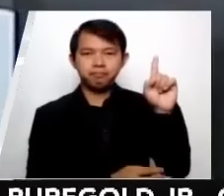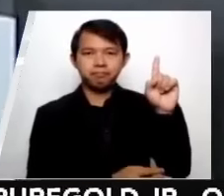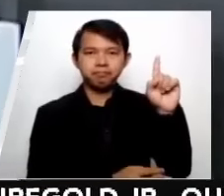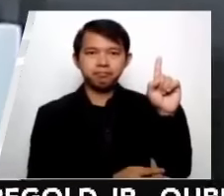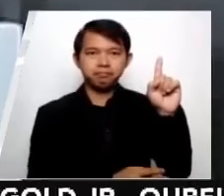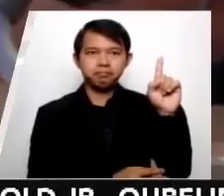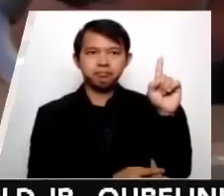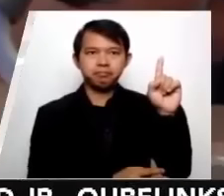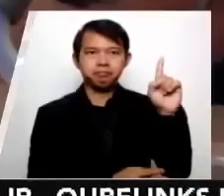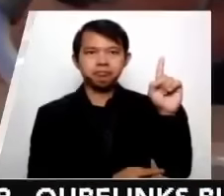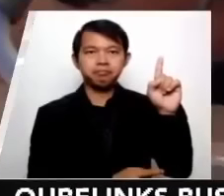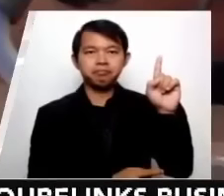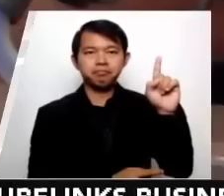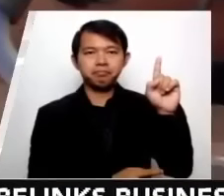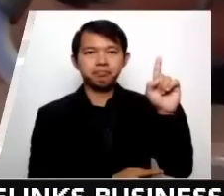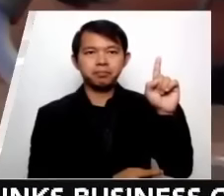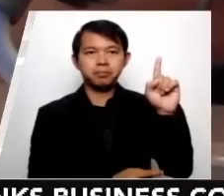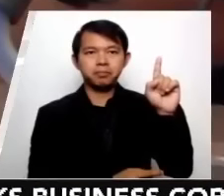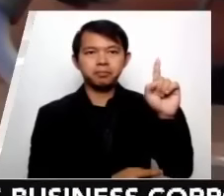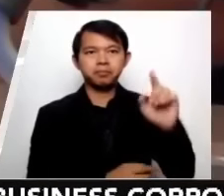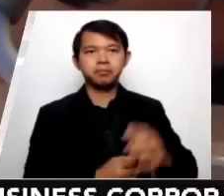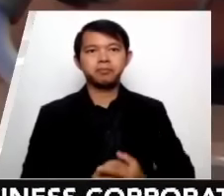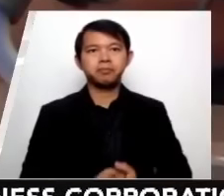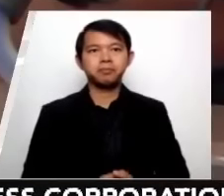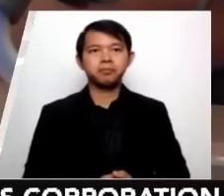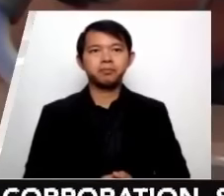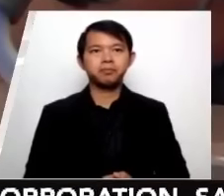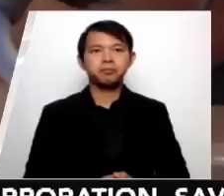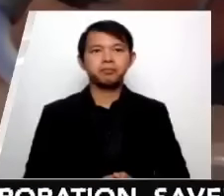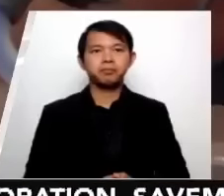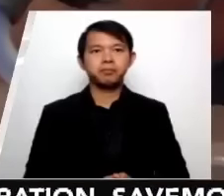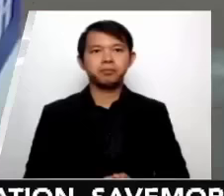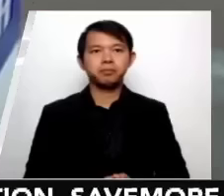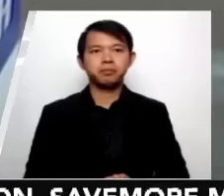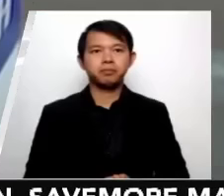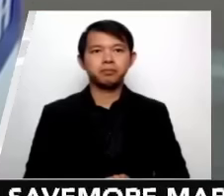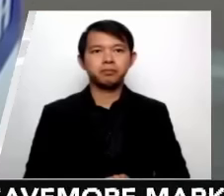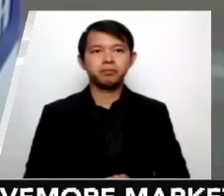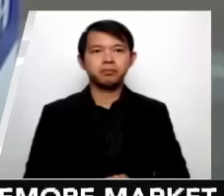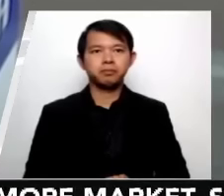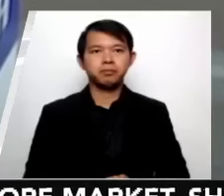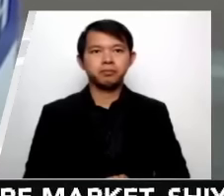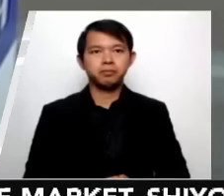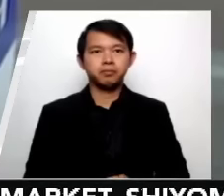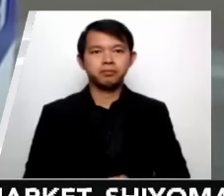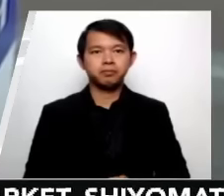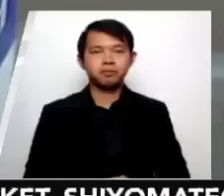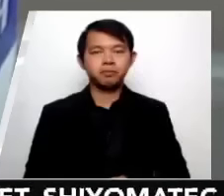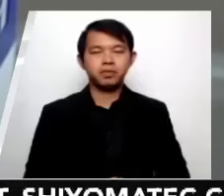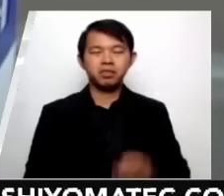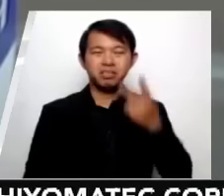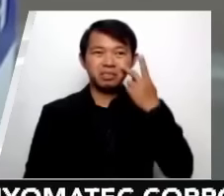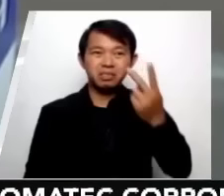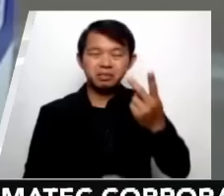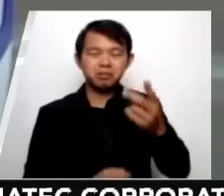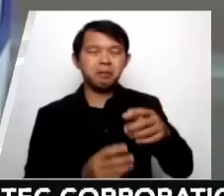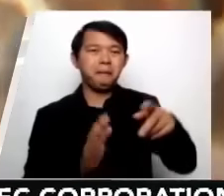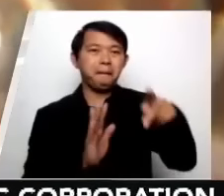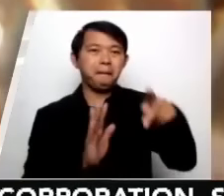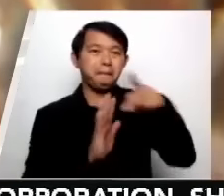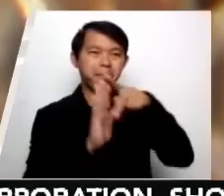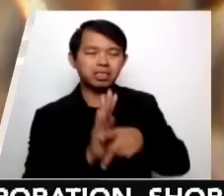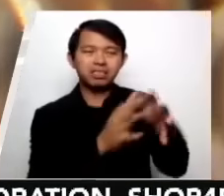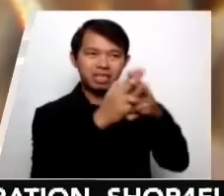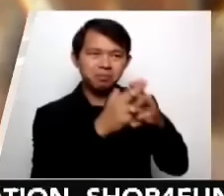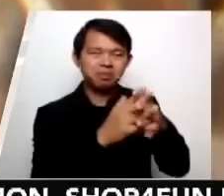rifles. Nakikita ang result ng ganong policy sa Amerika sa mga shooting na nangyayari sa kanila.